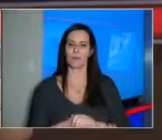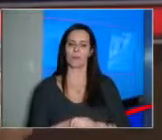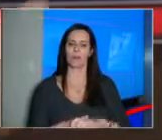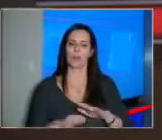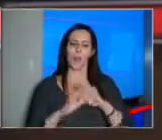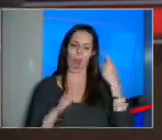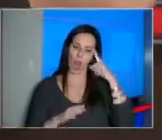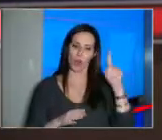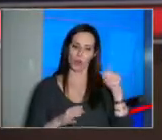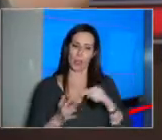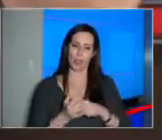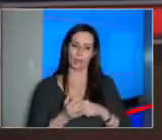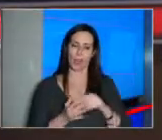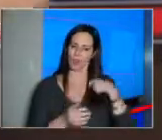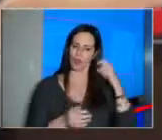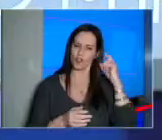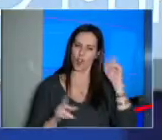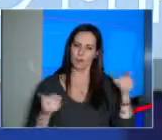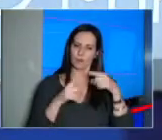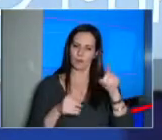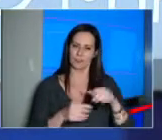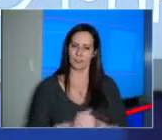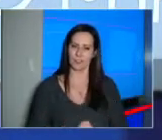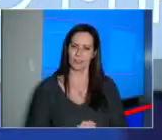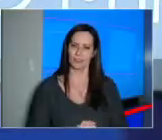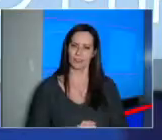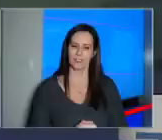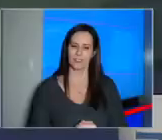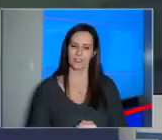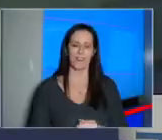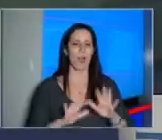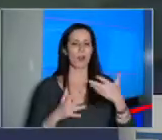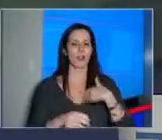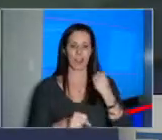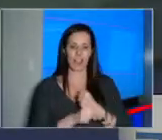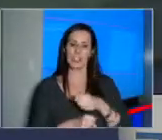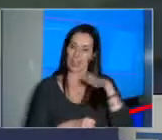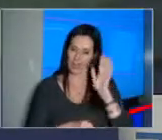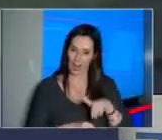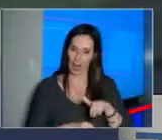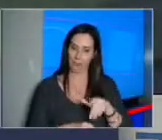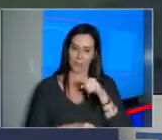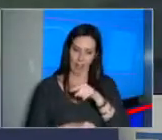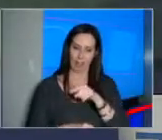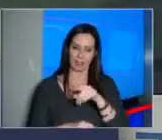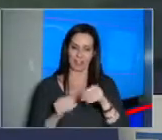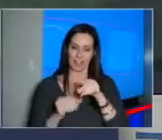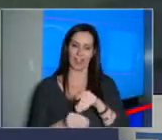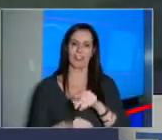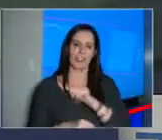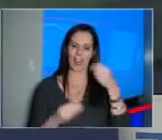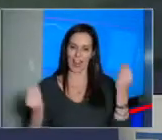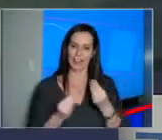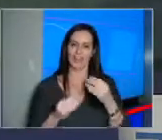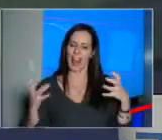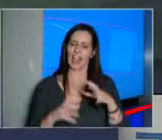על קונספט של פורים. אנחנו שומעים את היי קאט ברקע, רק שתדעי לך. מגיע. ומה שאנחנו נעשה זה גם עם נומקה, שזה אחלה דבר,